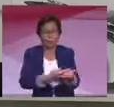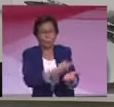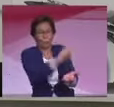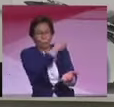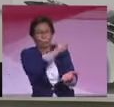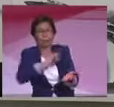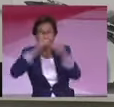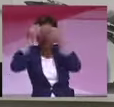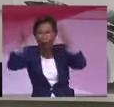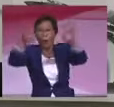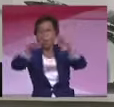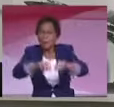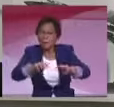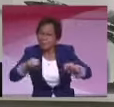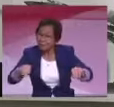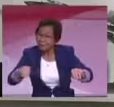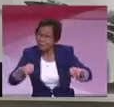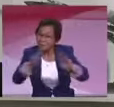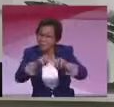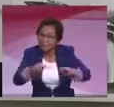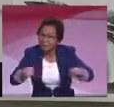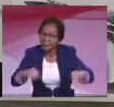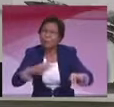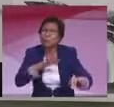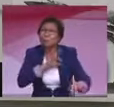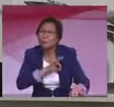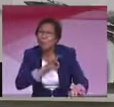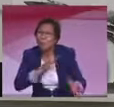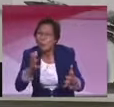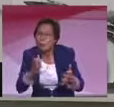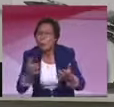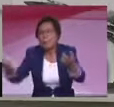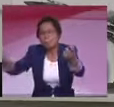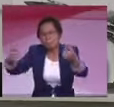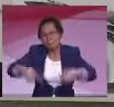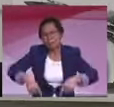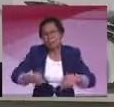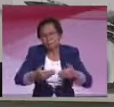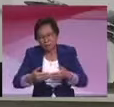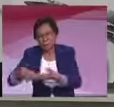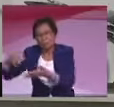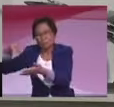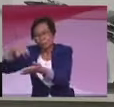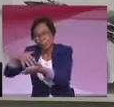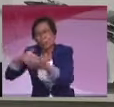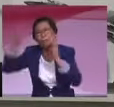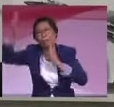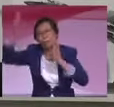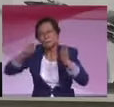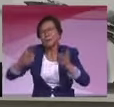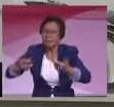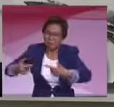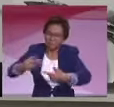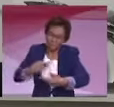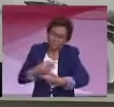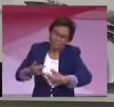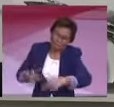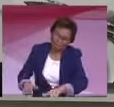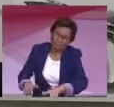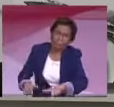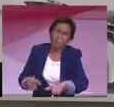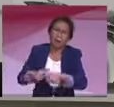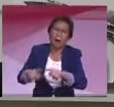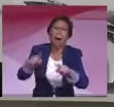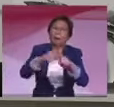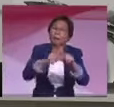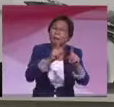umumkan pelajar-pelajar yang ingin balik untuk menyambung pelajaran mereka ke negara kita, kita benarkan. Tetapi dengan